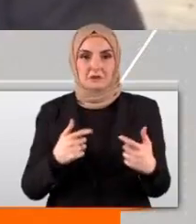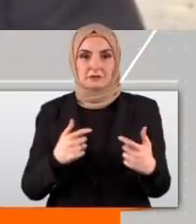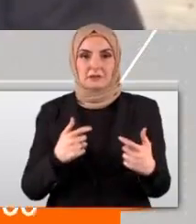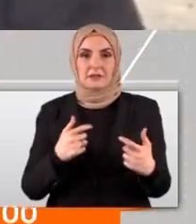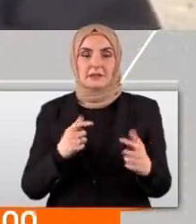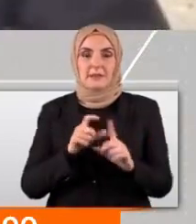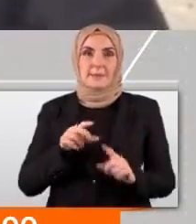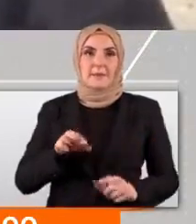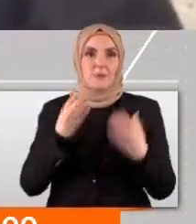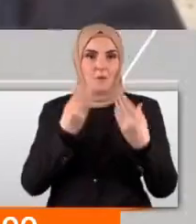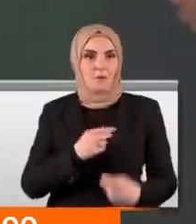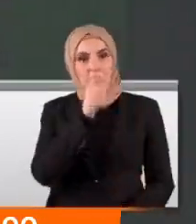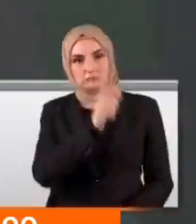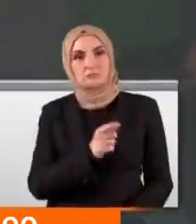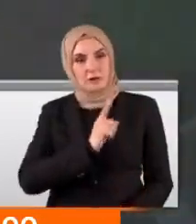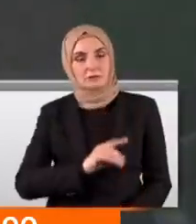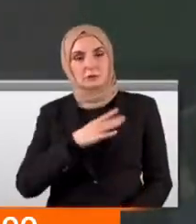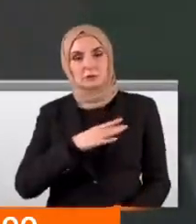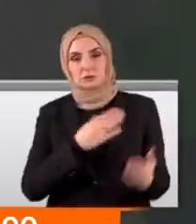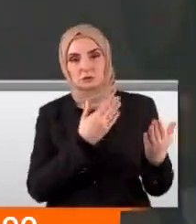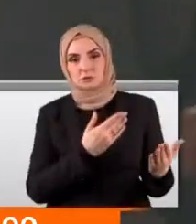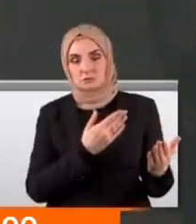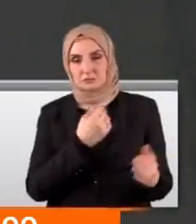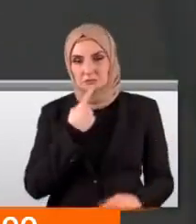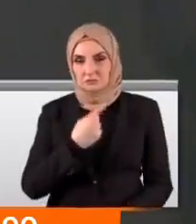biz aday olmasını istiyoruz. Gözler şimdi bu